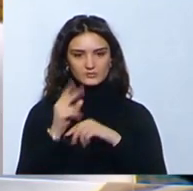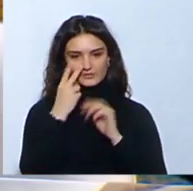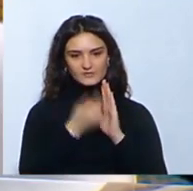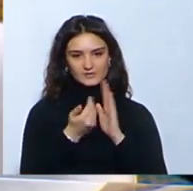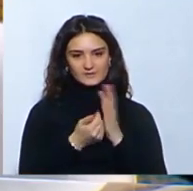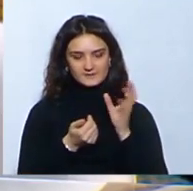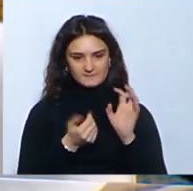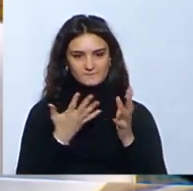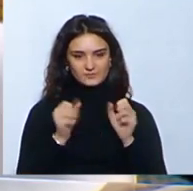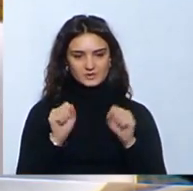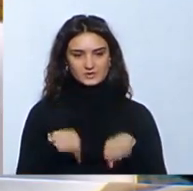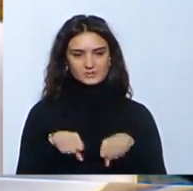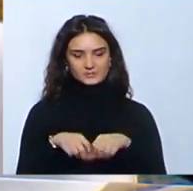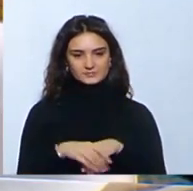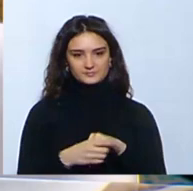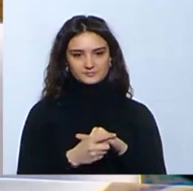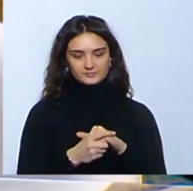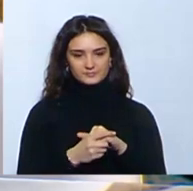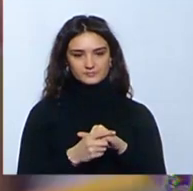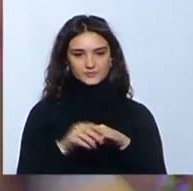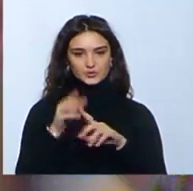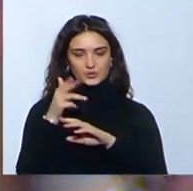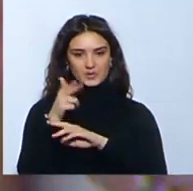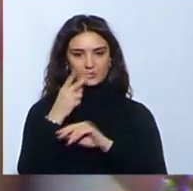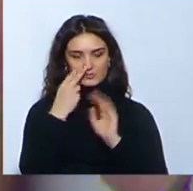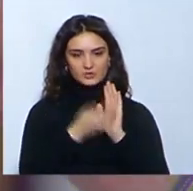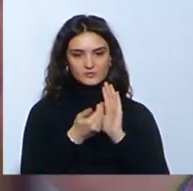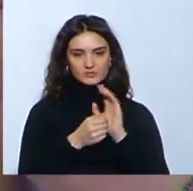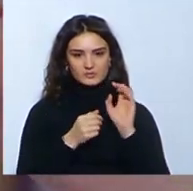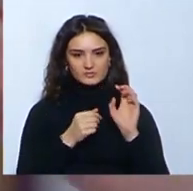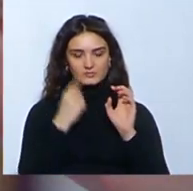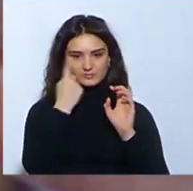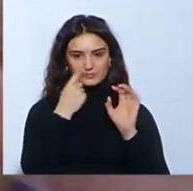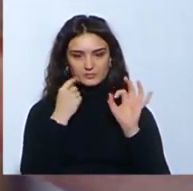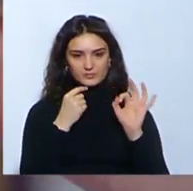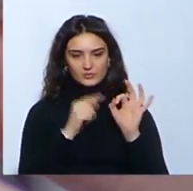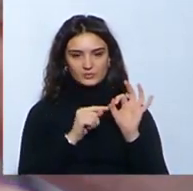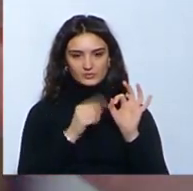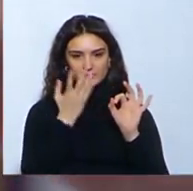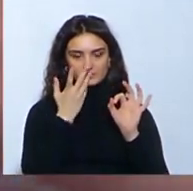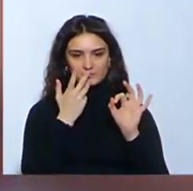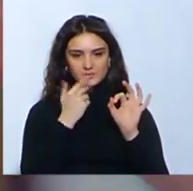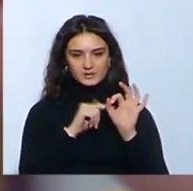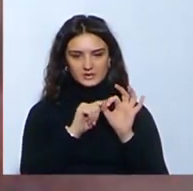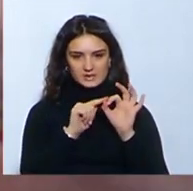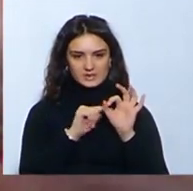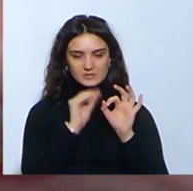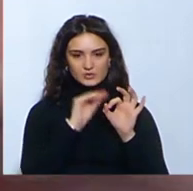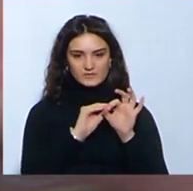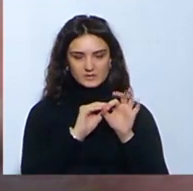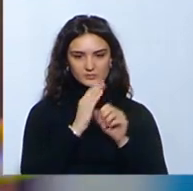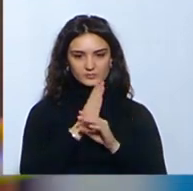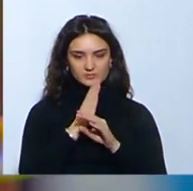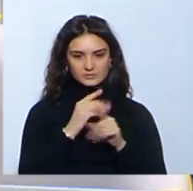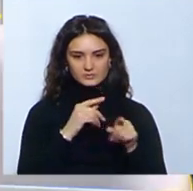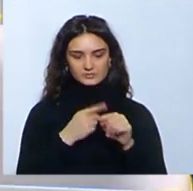ნინო, თუ შეიძლება რომ ოპერატორმა აჩვენოს. დიახ. დიახ. ბროლი, რომელიც ფერადი გარსის უკან არის მოთავსებული